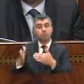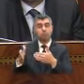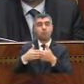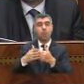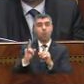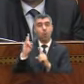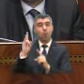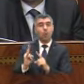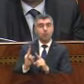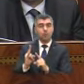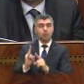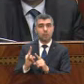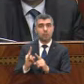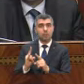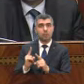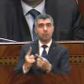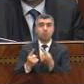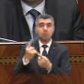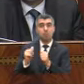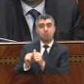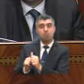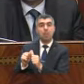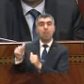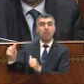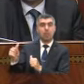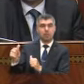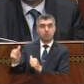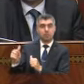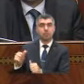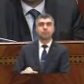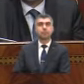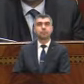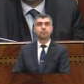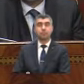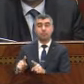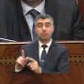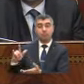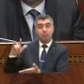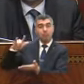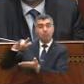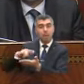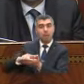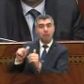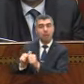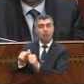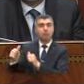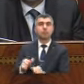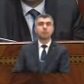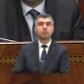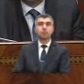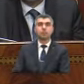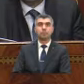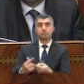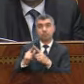في فندق وقد يكون بعيدا عن يعني المطار اللي ينزل فيه، وخاصة